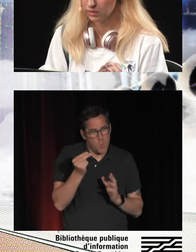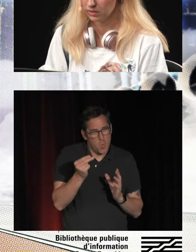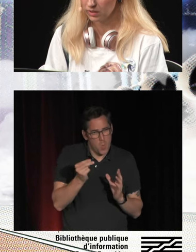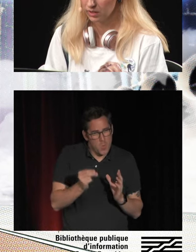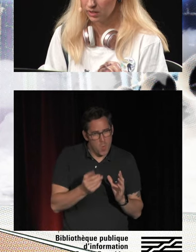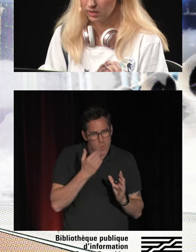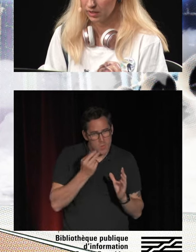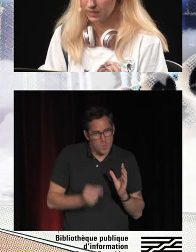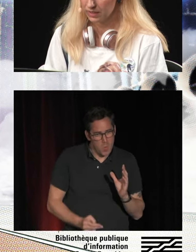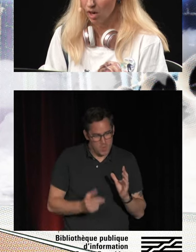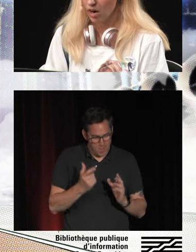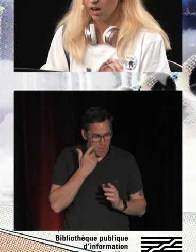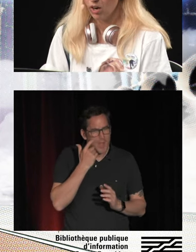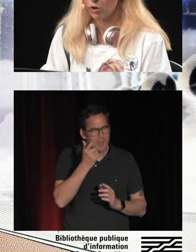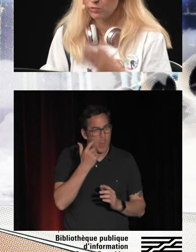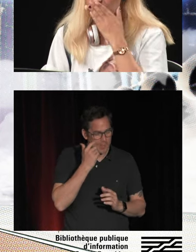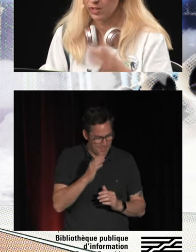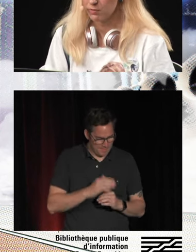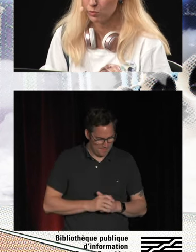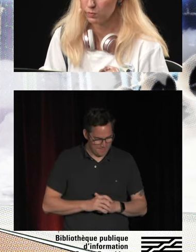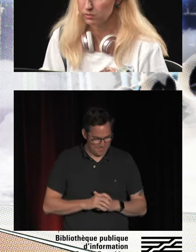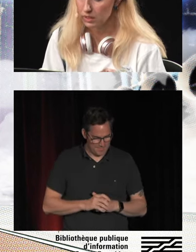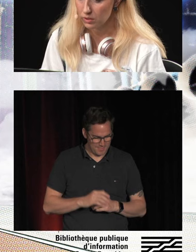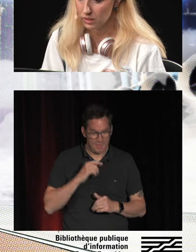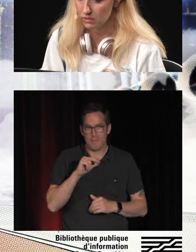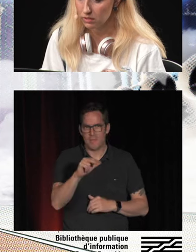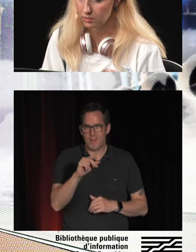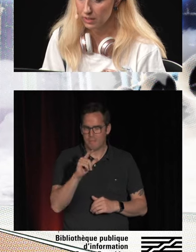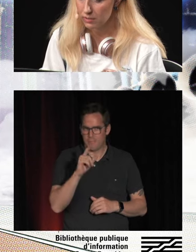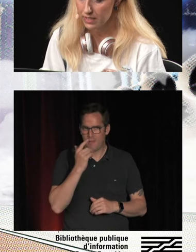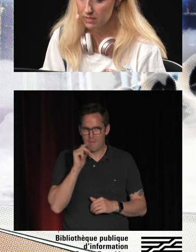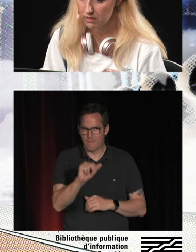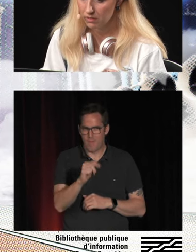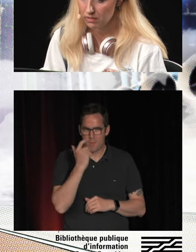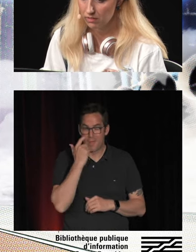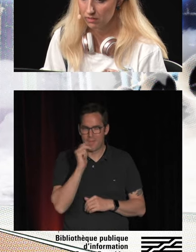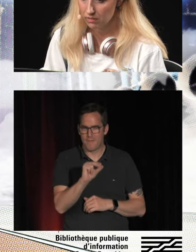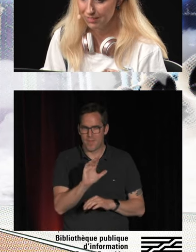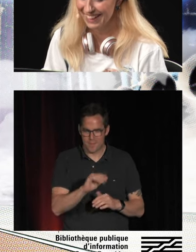Non, Jarmo. Regardez. Oh, je vais faire un flex de fou. Attendez. Faire un flex.